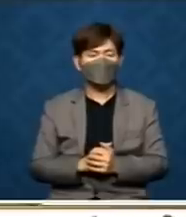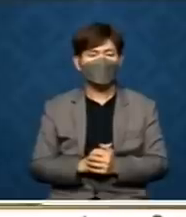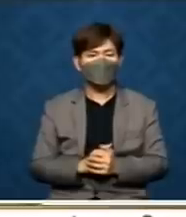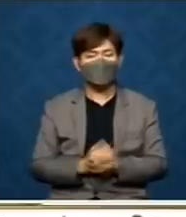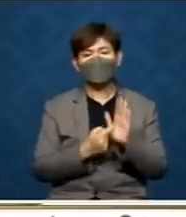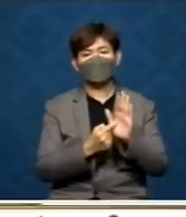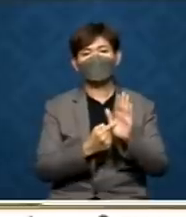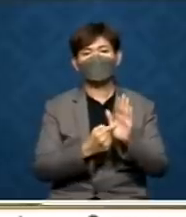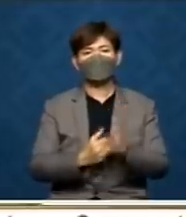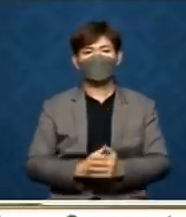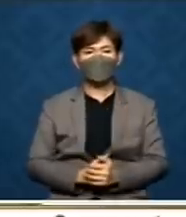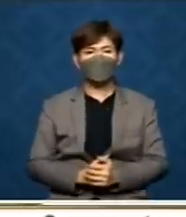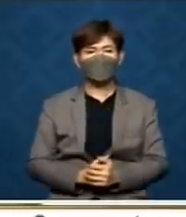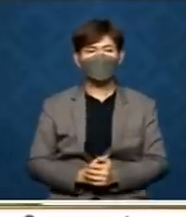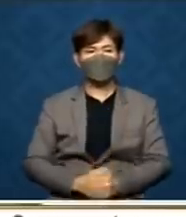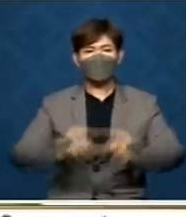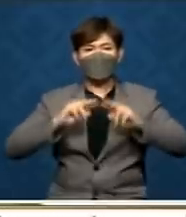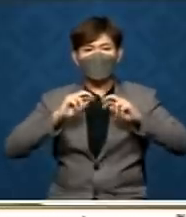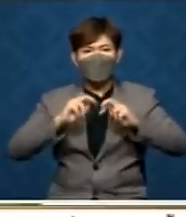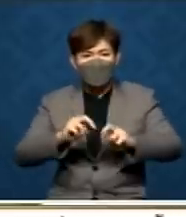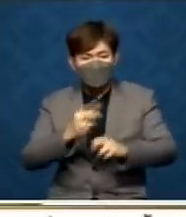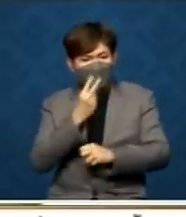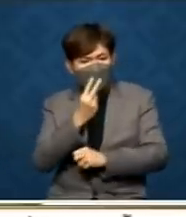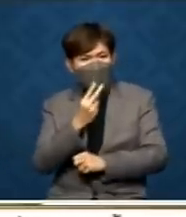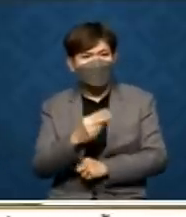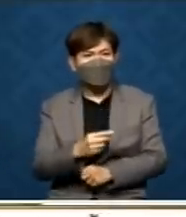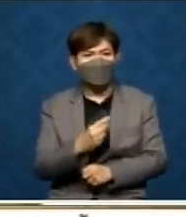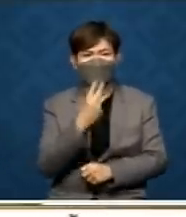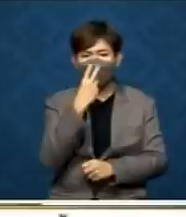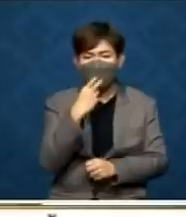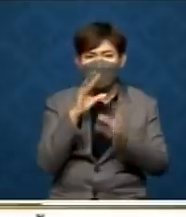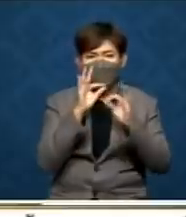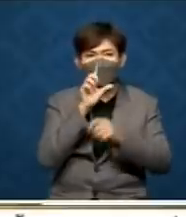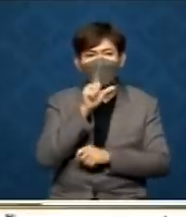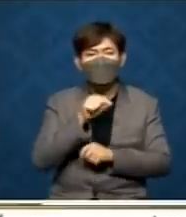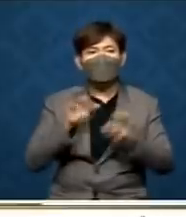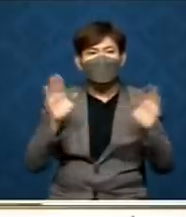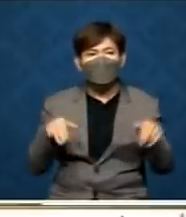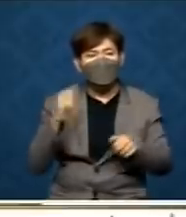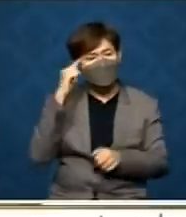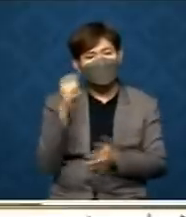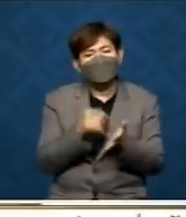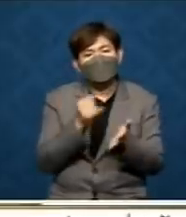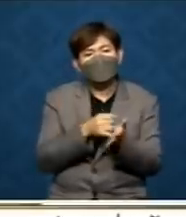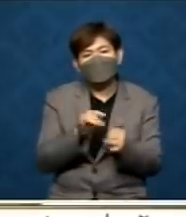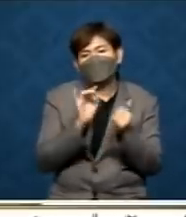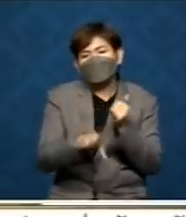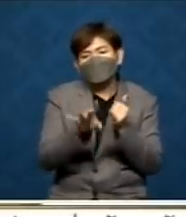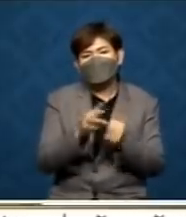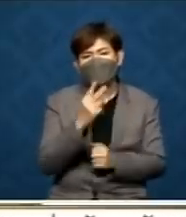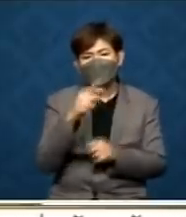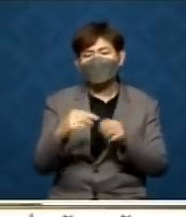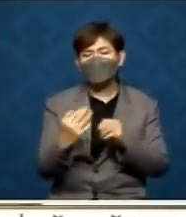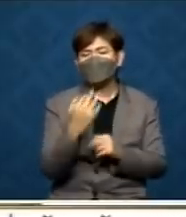ผมก็จะบอกยกตัวอย่างท่านไปวิเคราะห์ได้ไงว่าไข้หวัดนกนี่มันเป็นโรคง่ายโลกกระจอกโลกรวมทั้งลมหายใจ